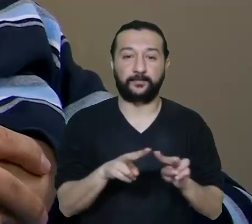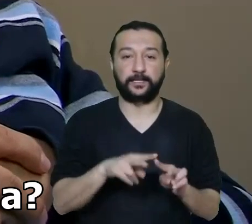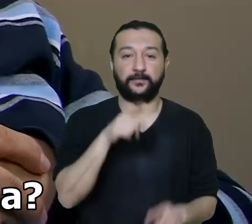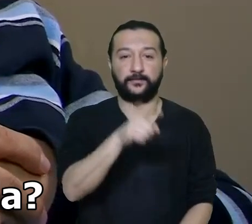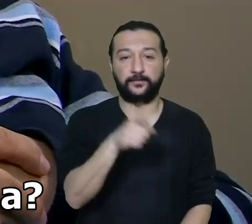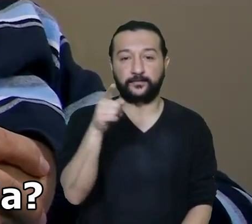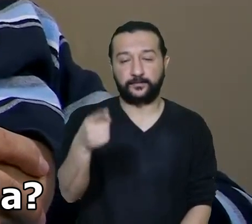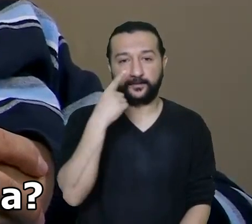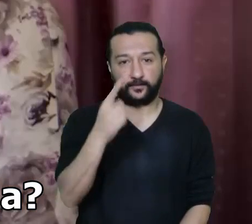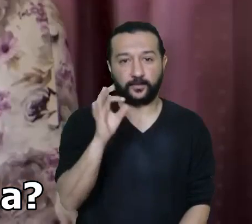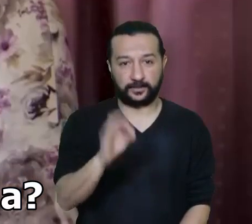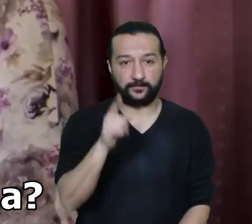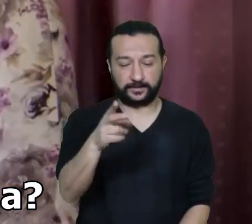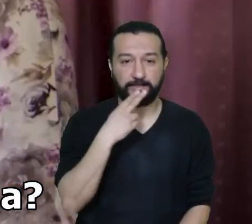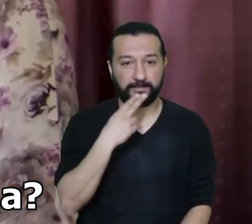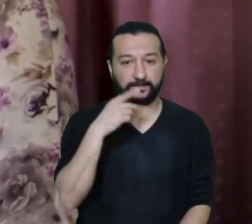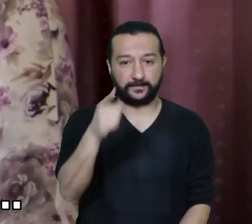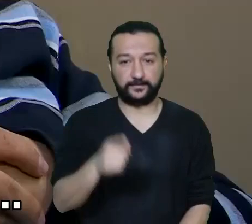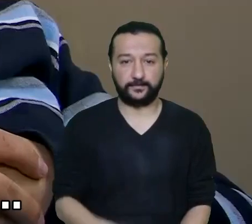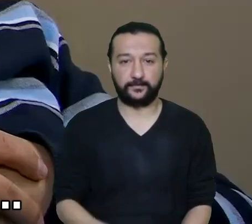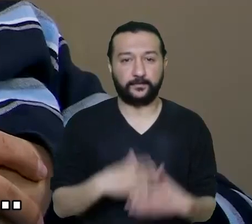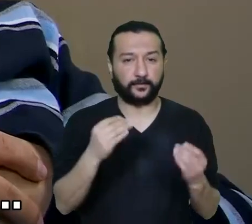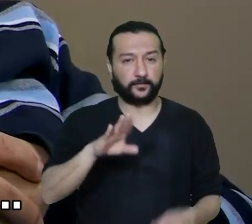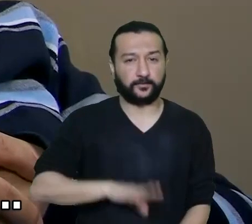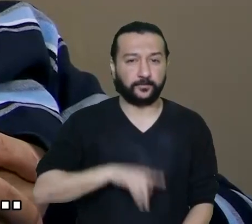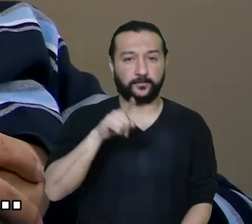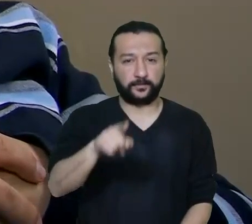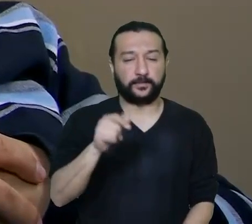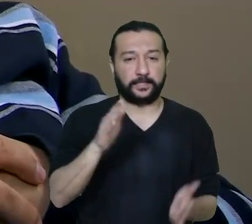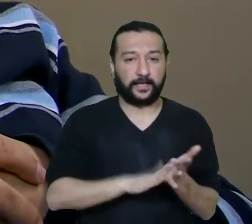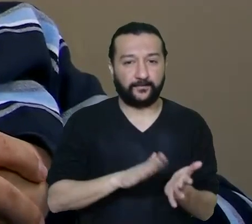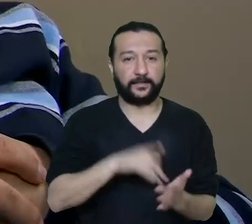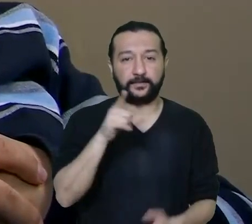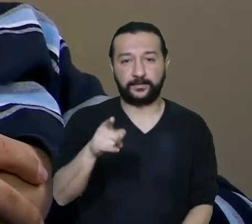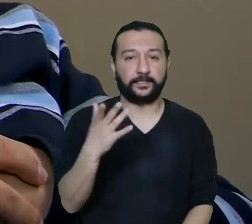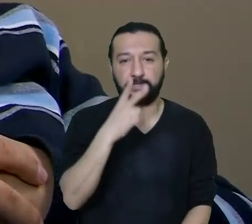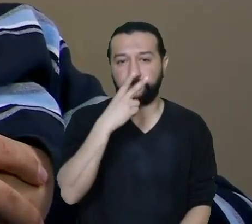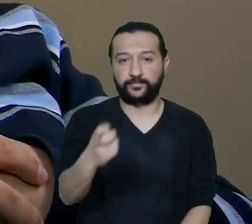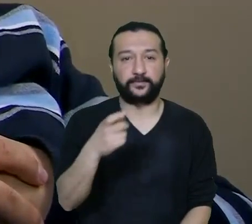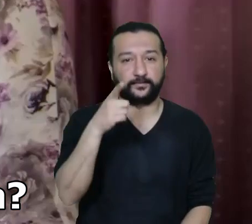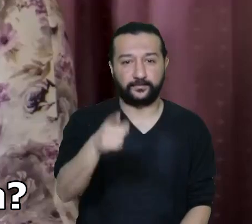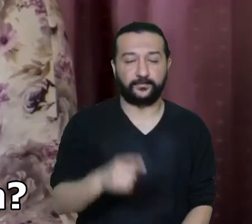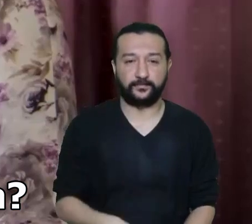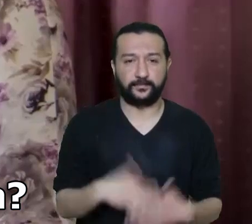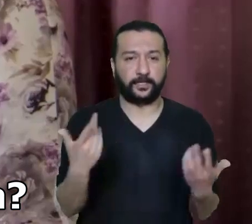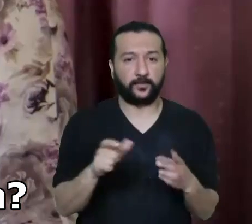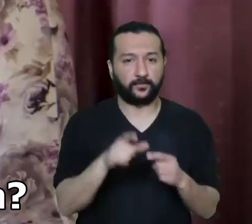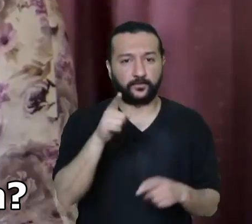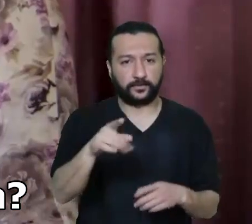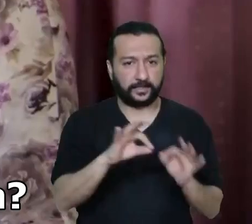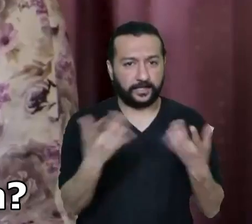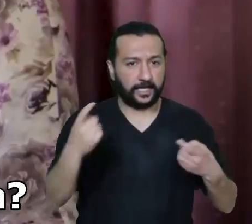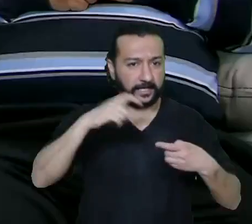Meryem, koruyan değil mi kız? Ha? Çocuğumuzu nafakasını nasıl gasp etti? Ya Şükrü